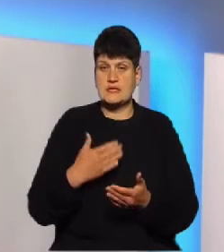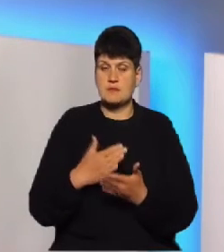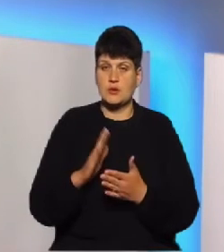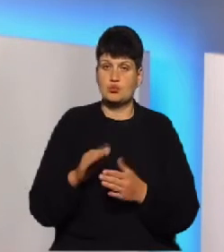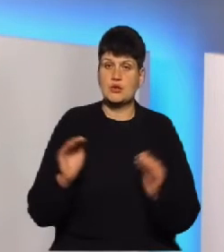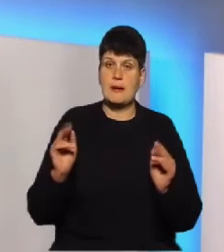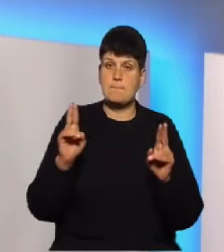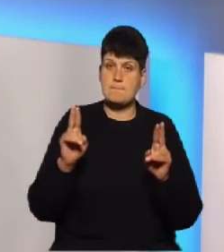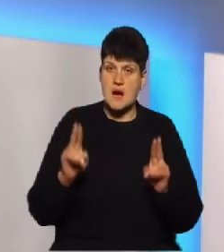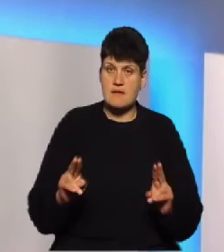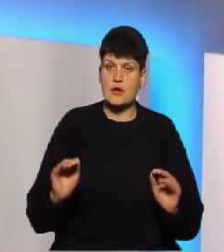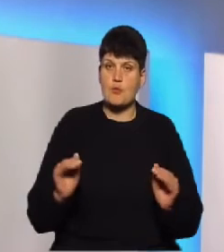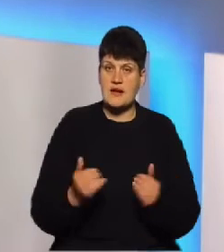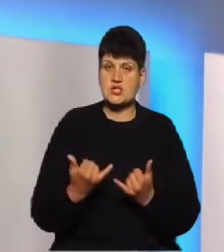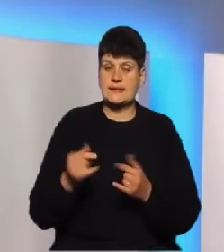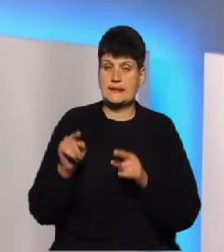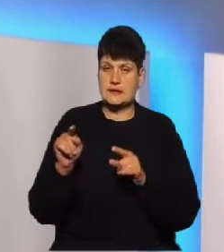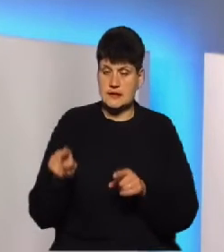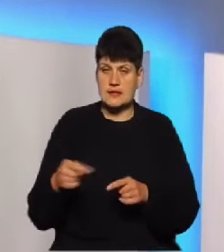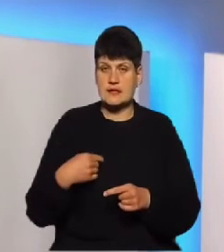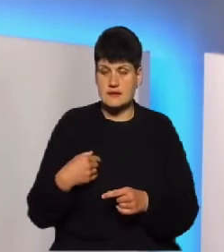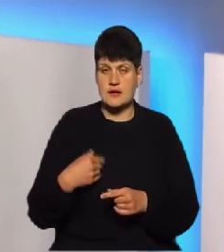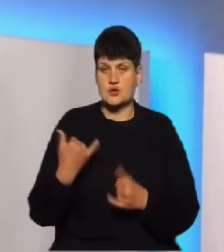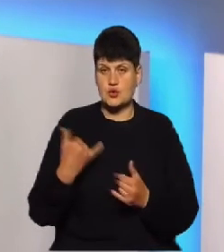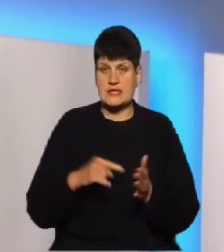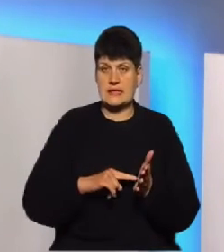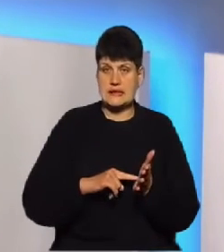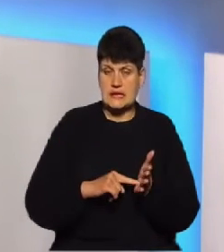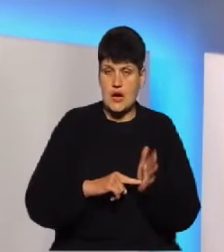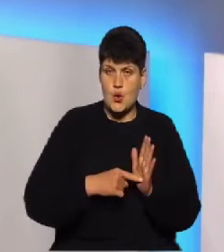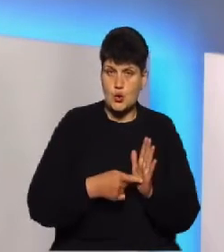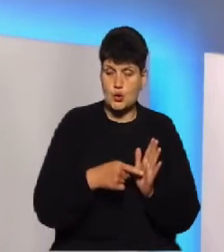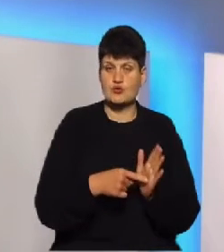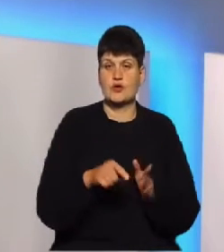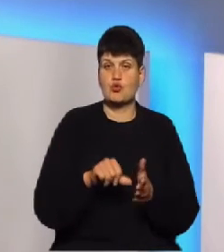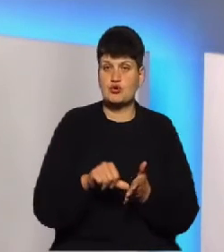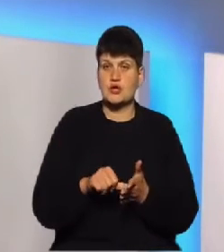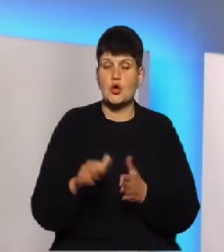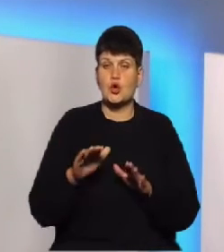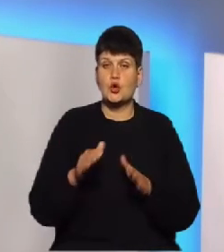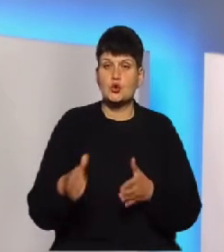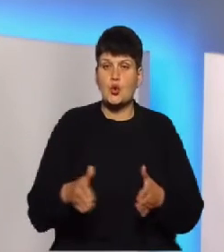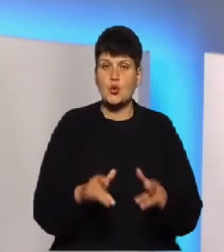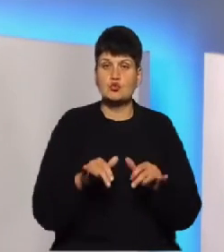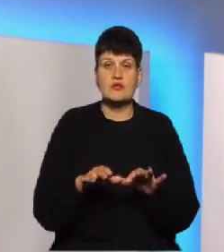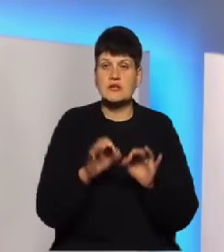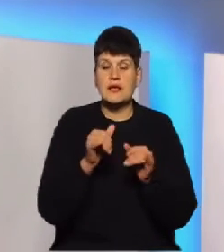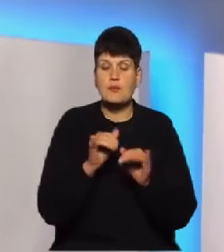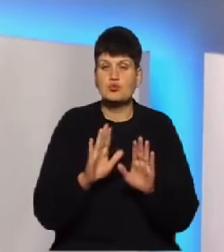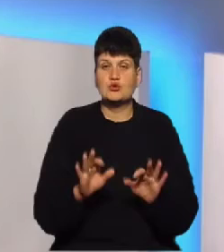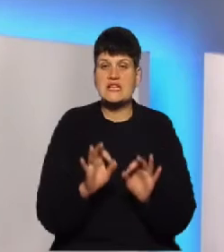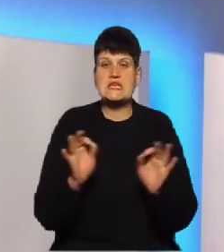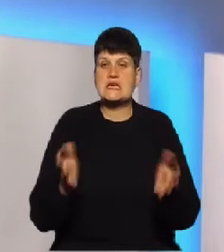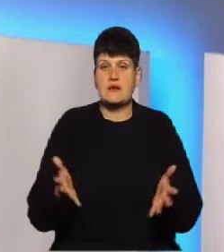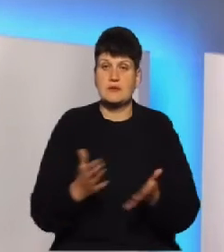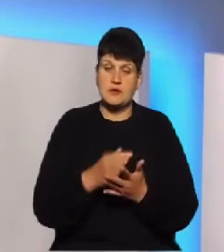для них. Тому що, знову ж таки, я вкотре сьогодні наголошую, вони також є учасниками дорожнього руху, і вони не можуть бути ніяк. Тобто вони мусять нести якусь відповідальність, так